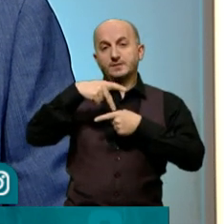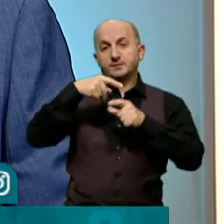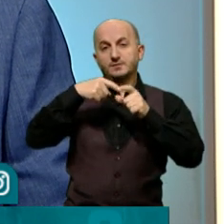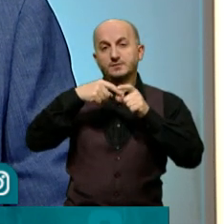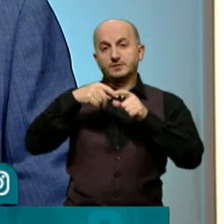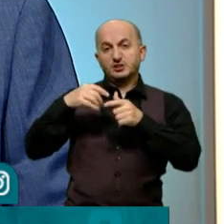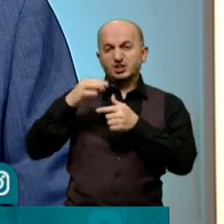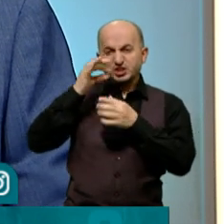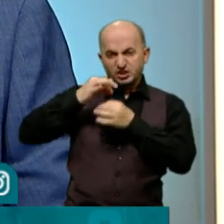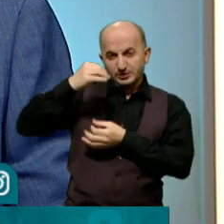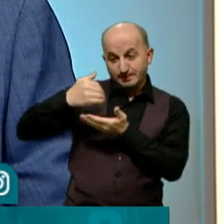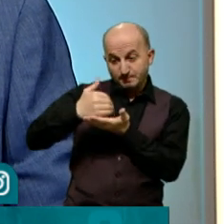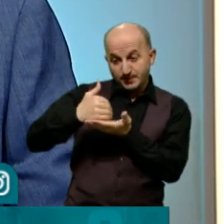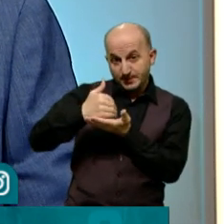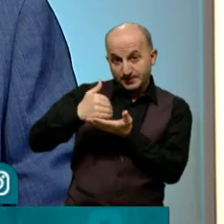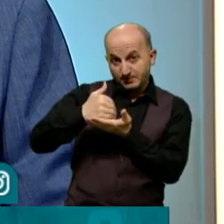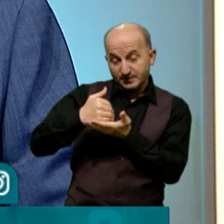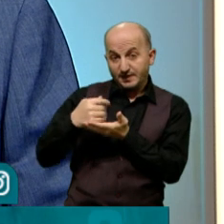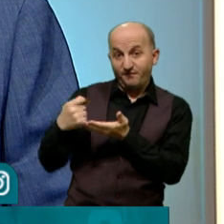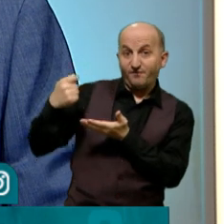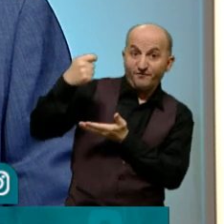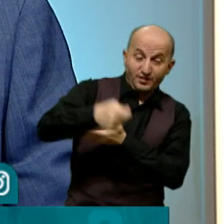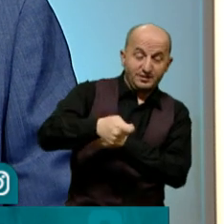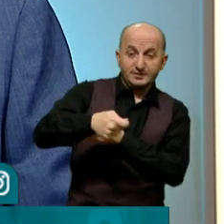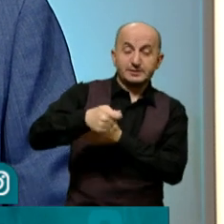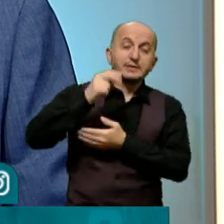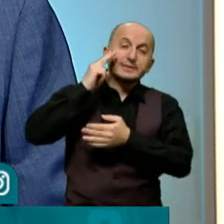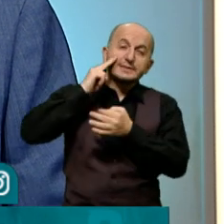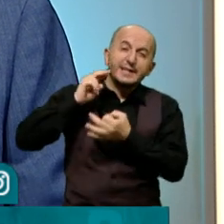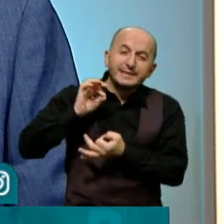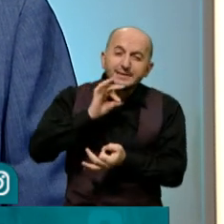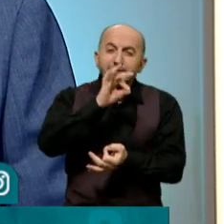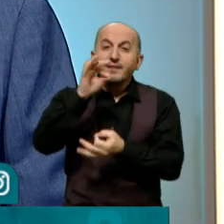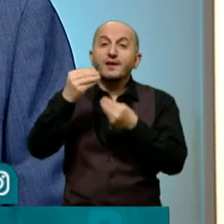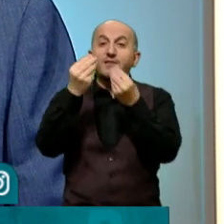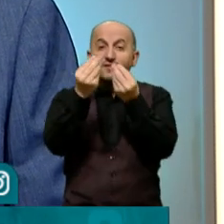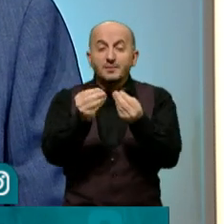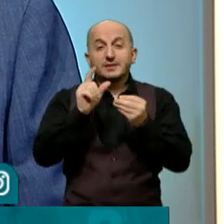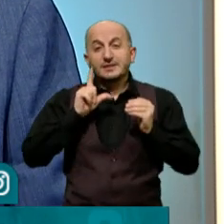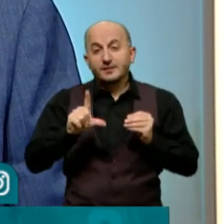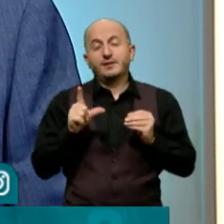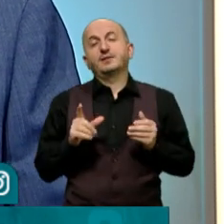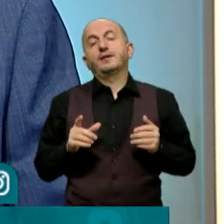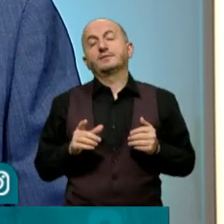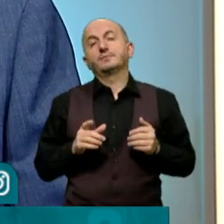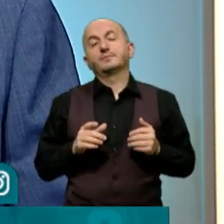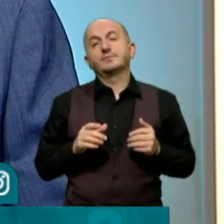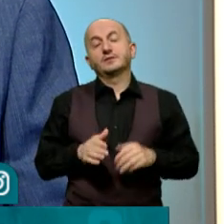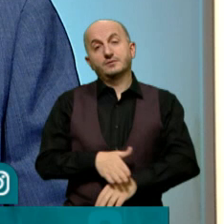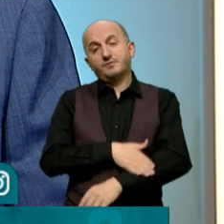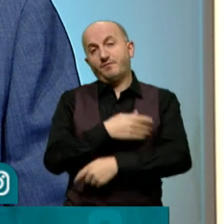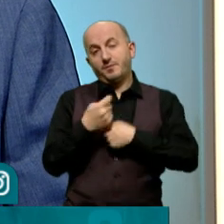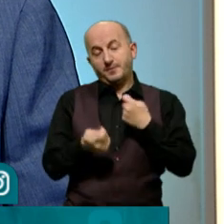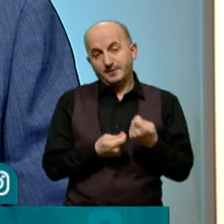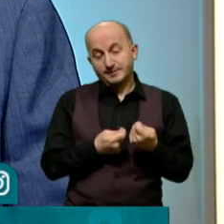kişinin birikiminden verilecek bir ibadettir. Yani zengin insanların vermesi gereken bir ibadettir. Tarif